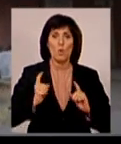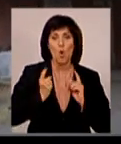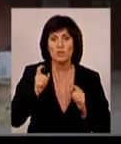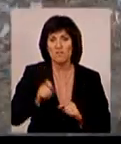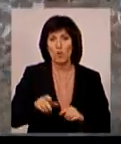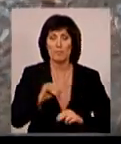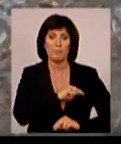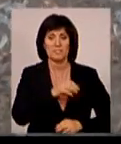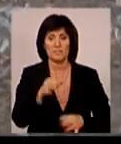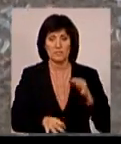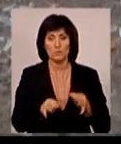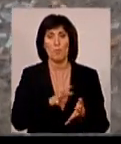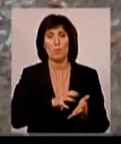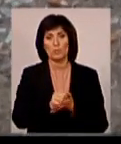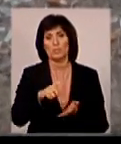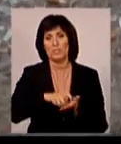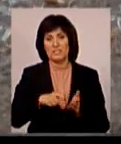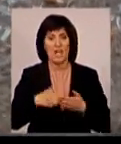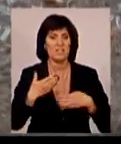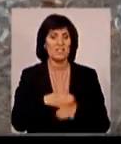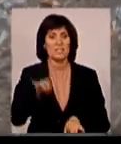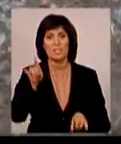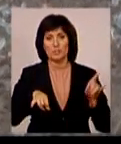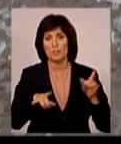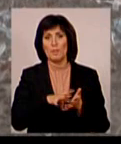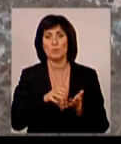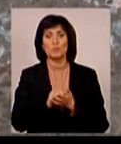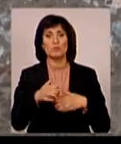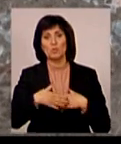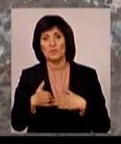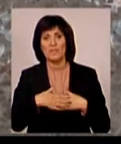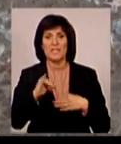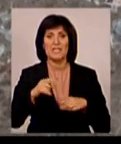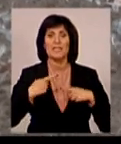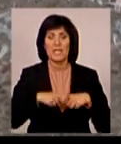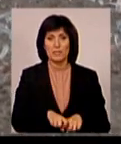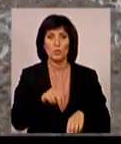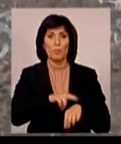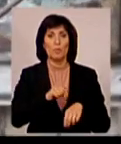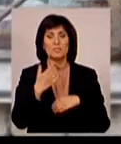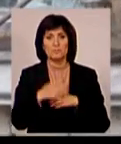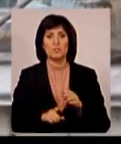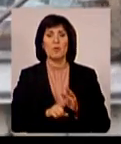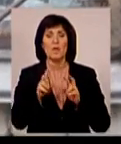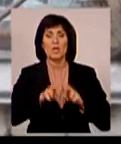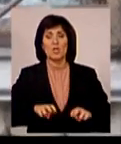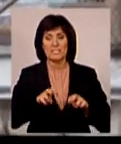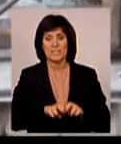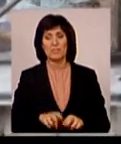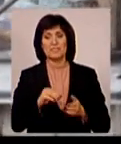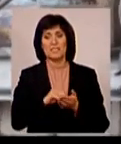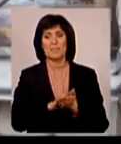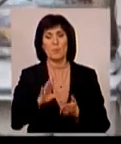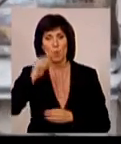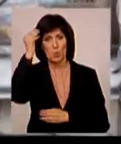працівник суду. Потрощило й саму залу. Вилетіли шибки, пошкоджено двері та техніку. Поліція вже провадить розслідування за статтею